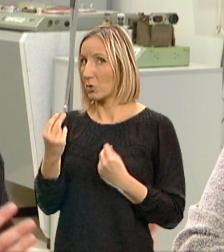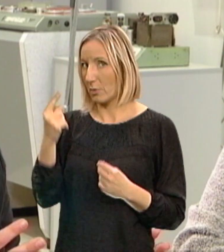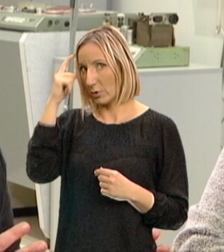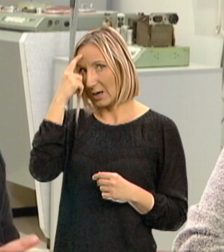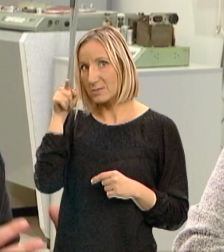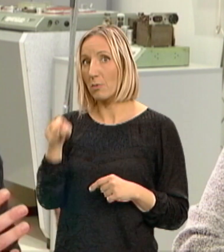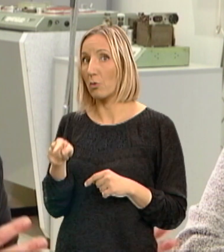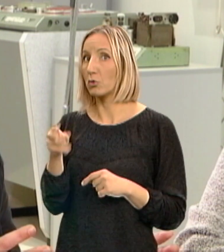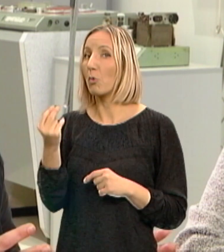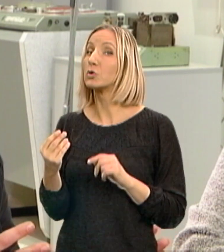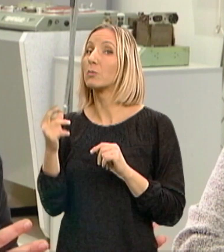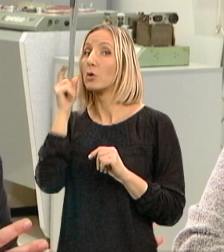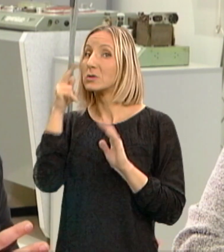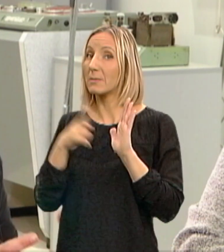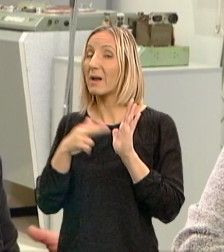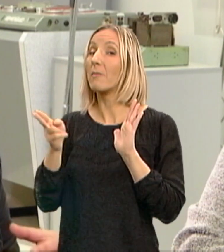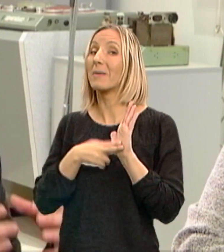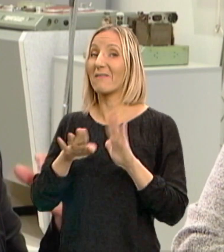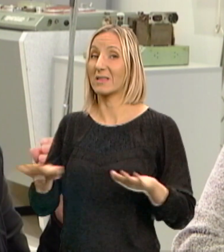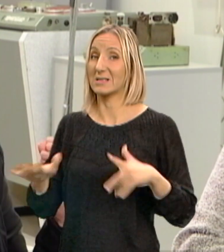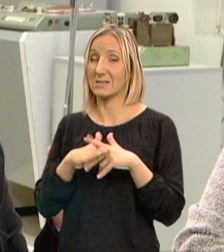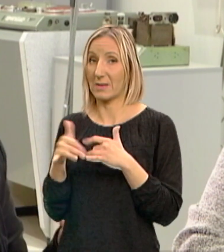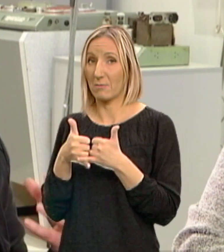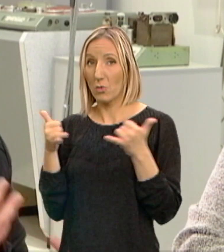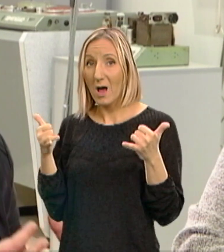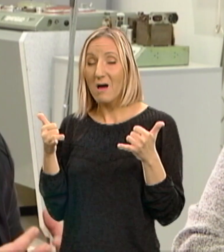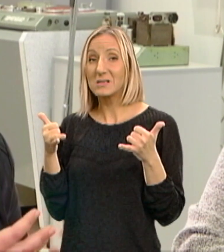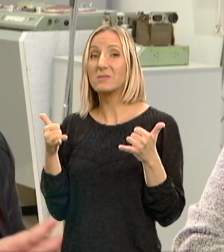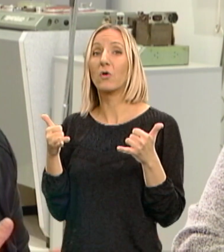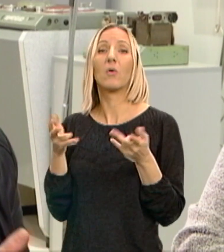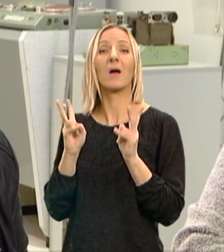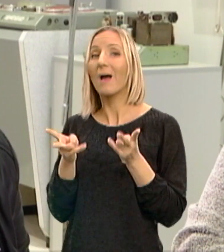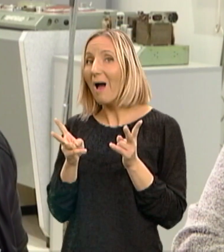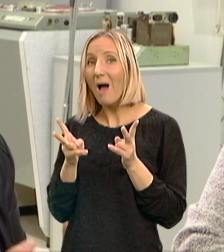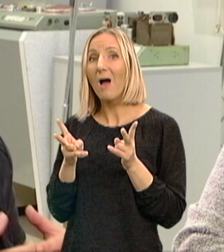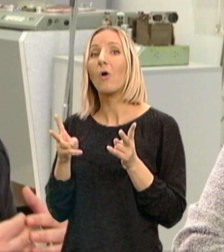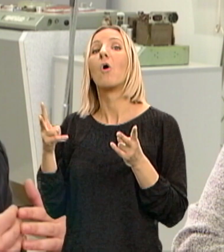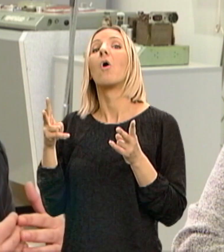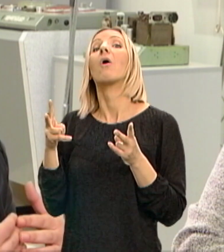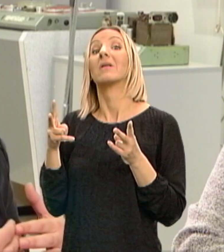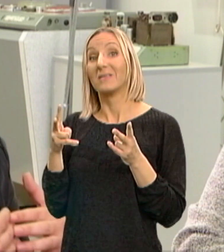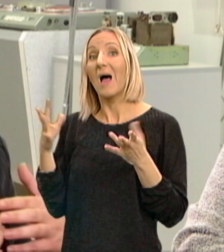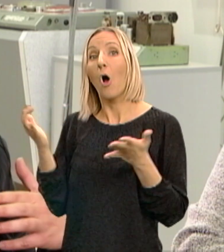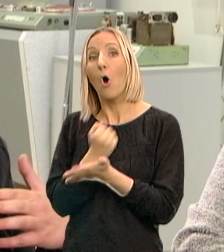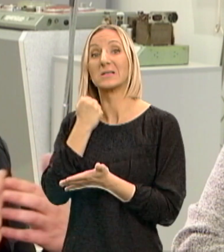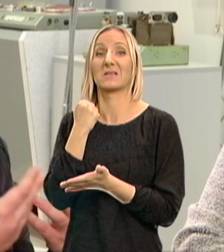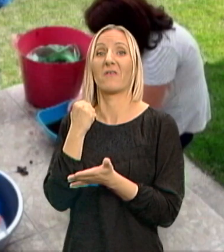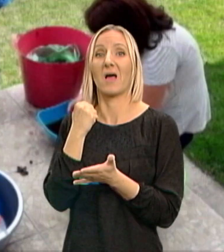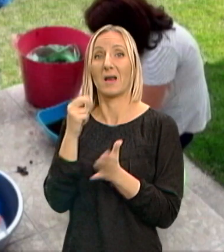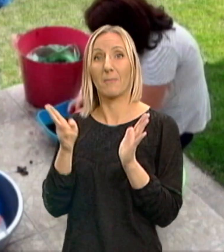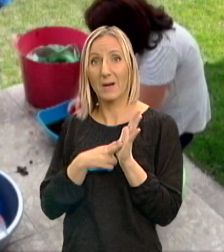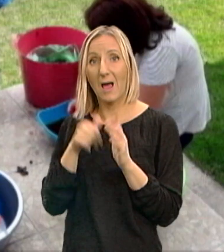konceptu ljudskih prava, prava dece sa smetnjama u razvoju i na koji način da oni njih ostvare i na koji način da im